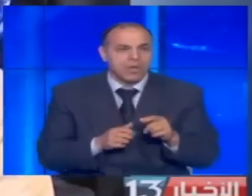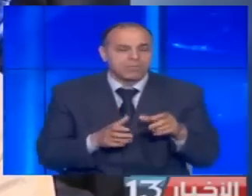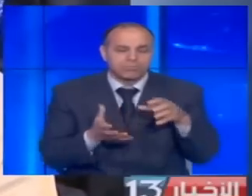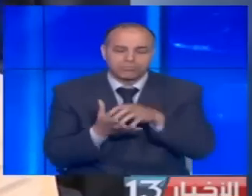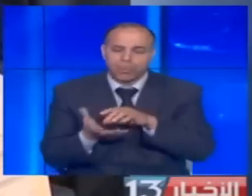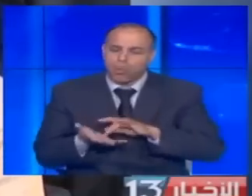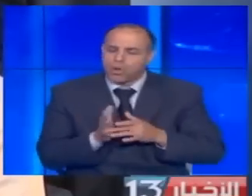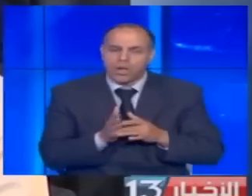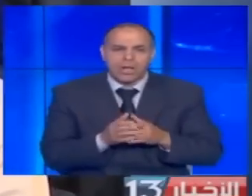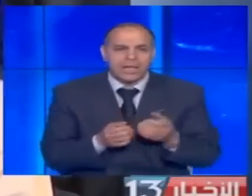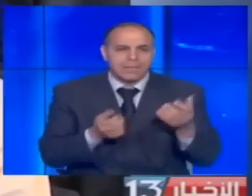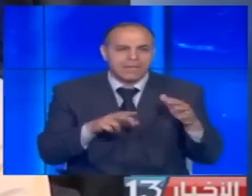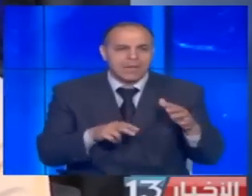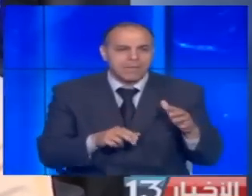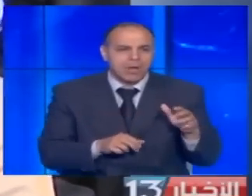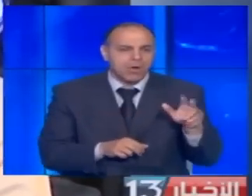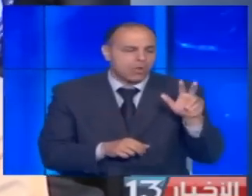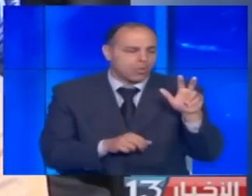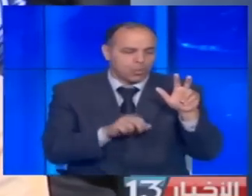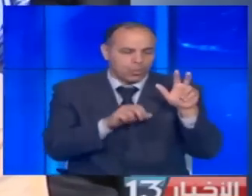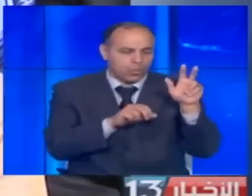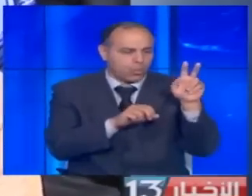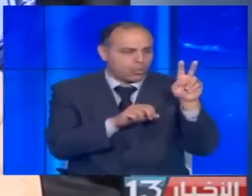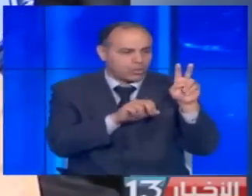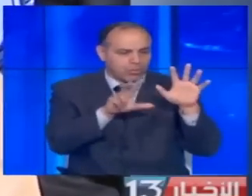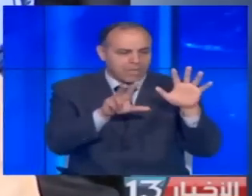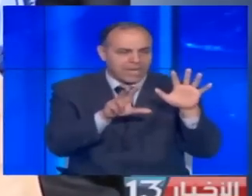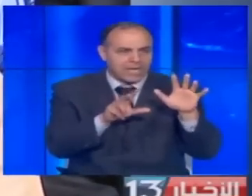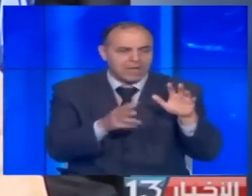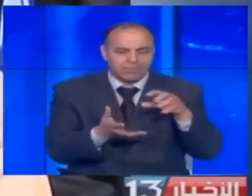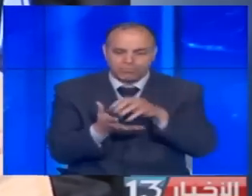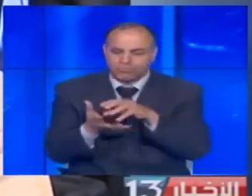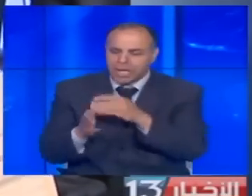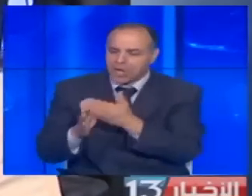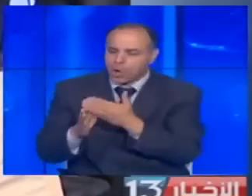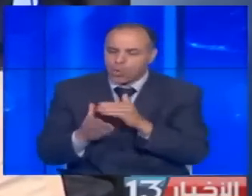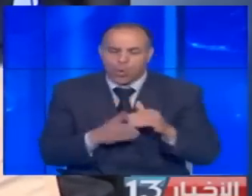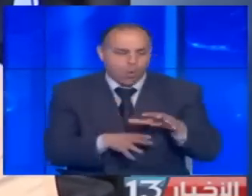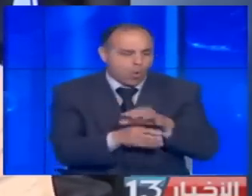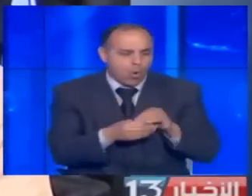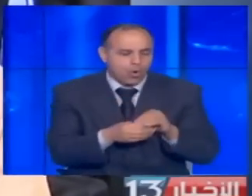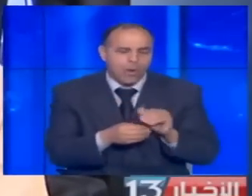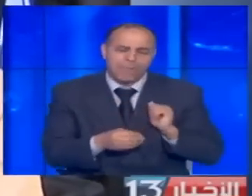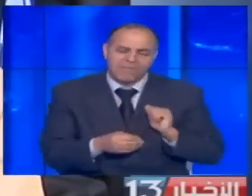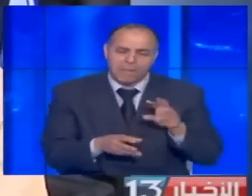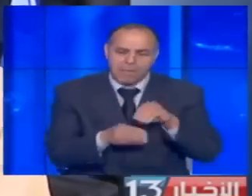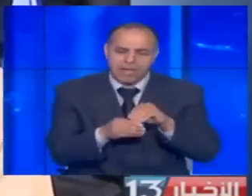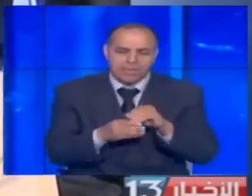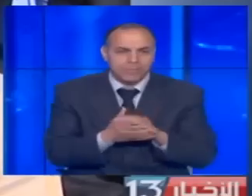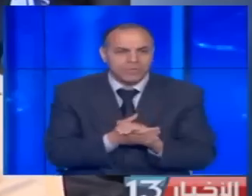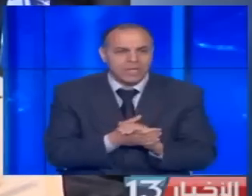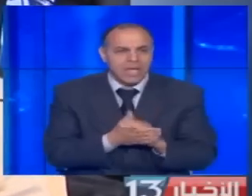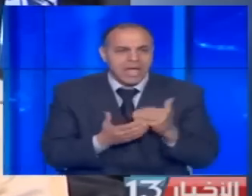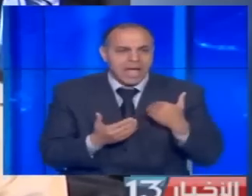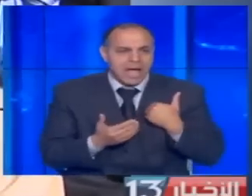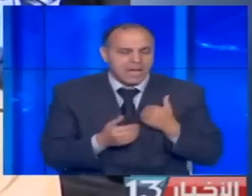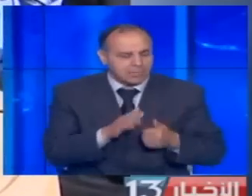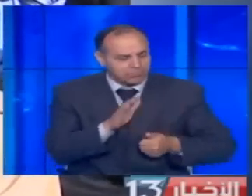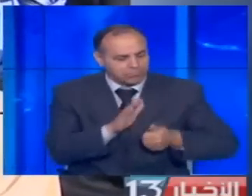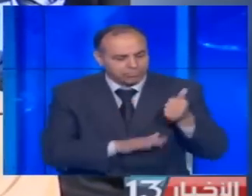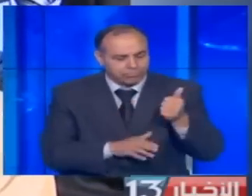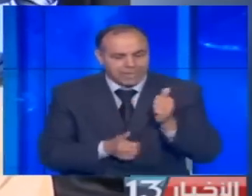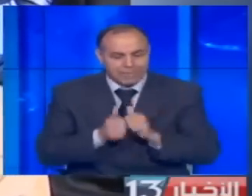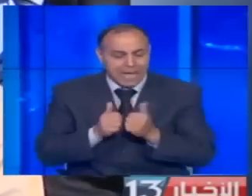كيف كيف ثمانمائه واثنين واثنين وثمانين مؤسسه تربويه اه عموميه او خاصه و احنا حريصين على انجاح يعني